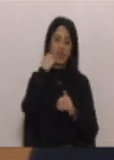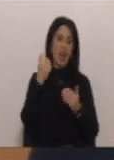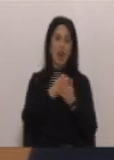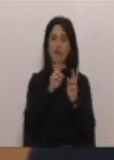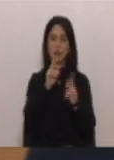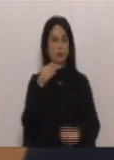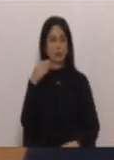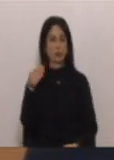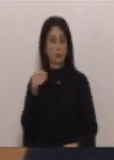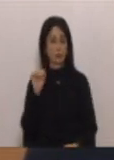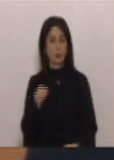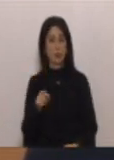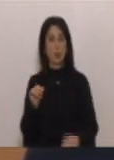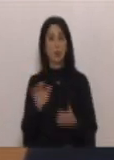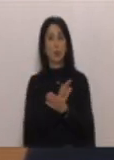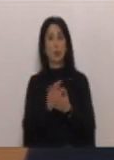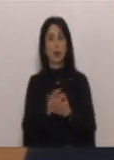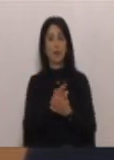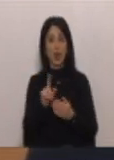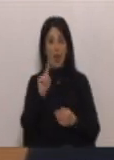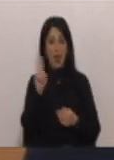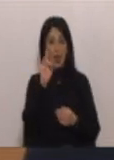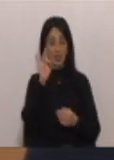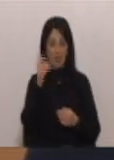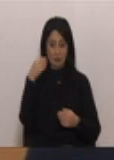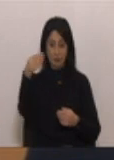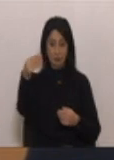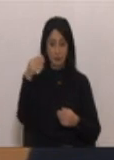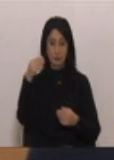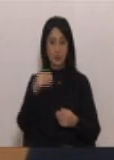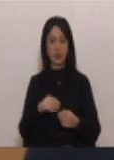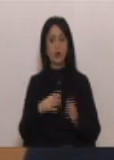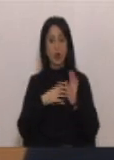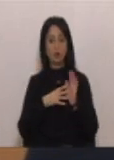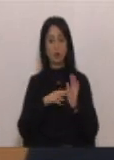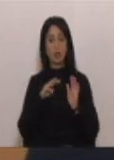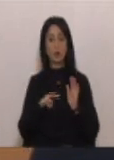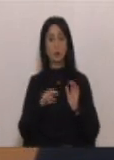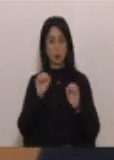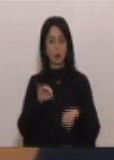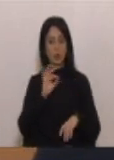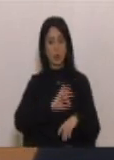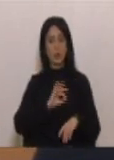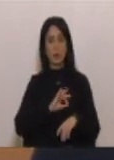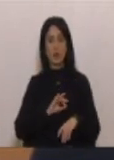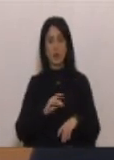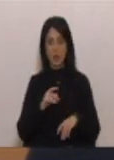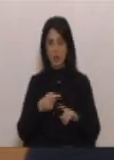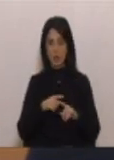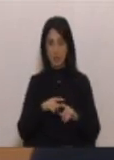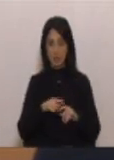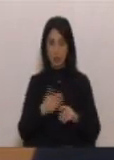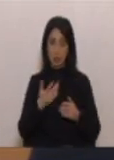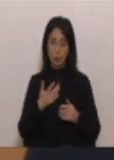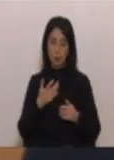მნიშვნელობა, უფასოდ, ანუ ერთხელ რო გადაიხდიან, იმით მთელი 90 წუთის განმავლობაში ისარგებლონ. და თვეში ეს ეს